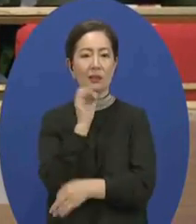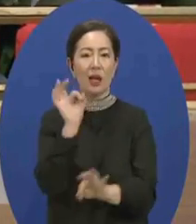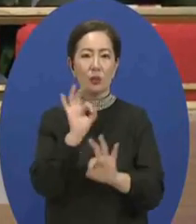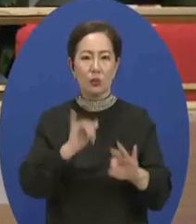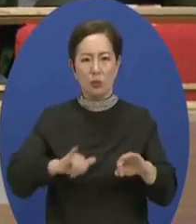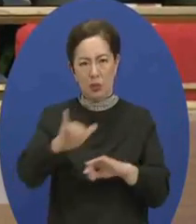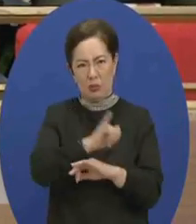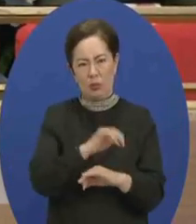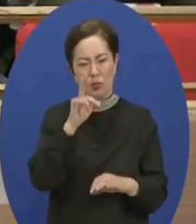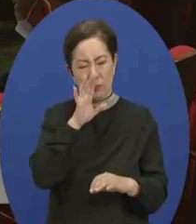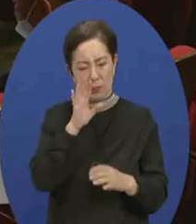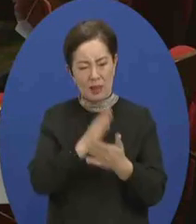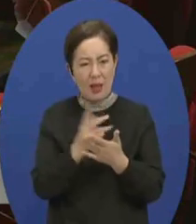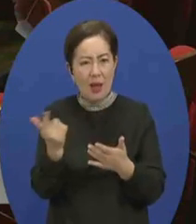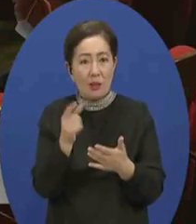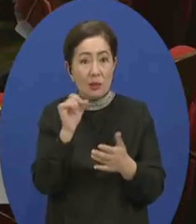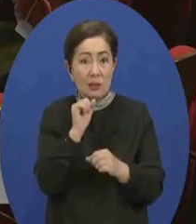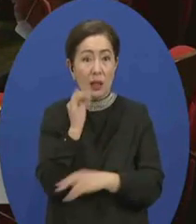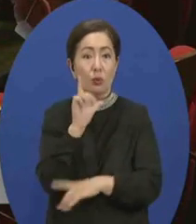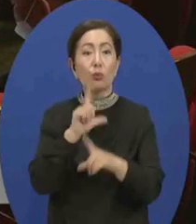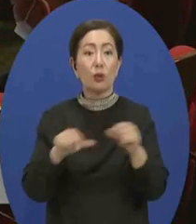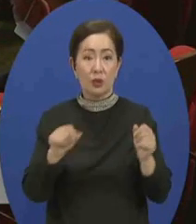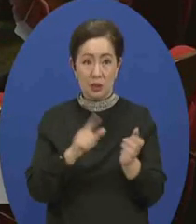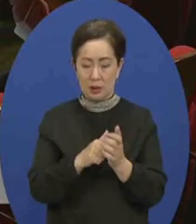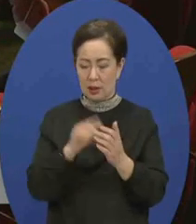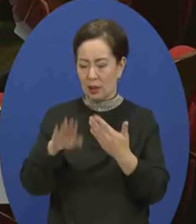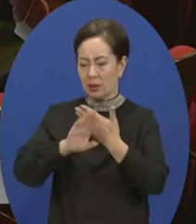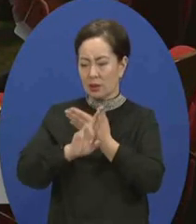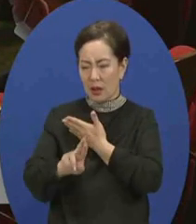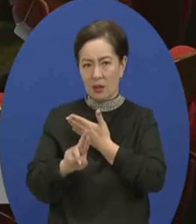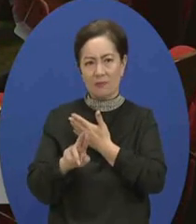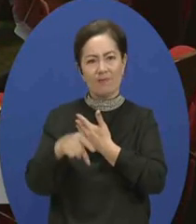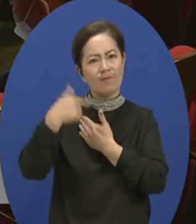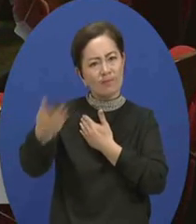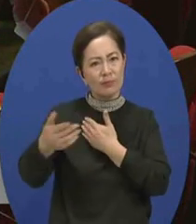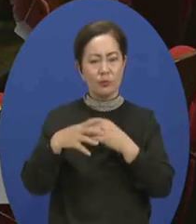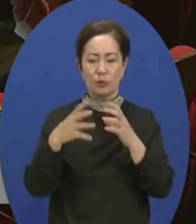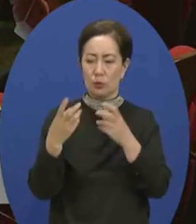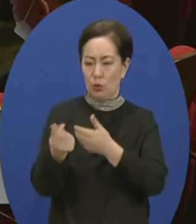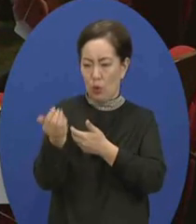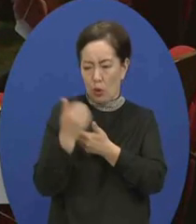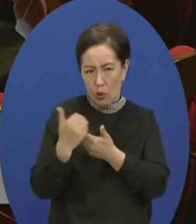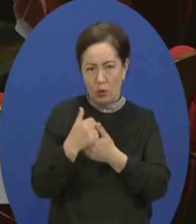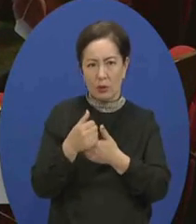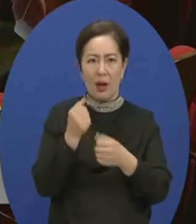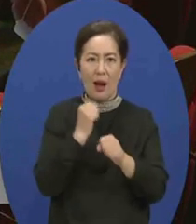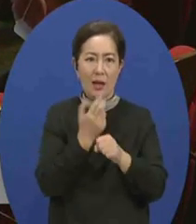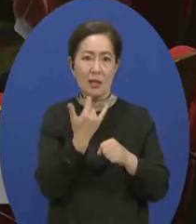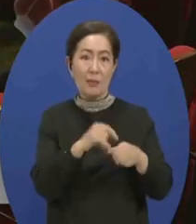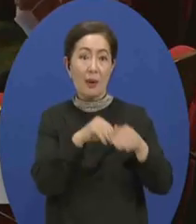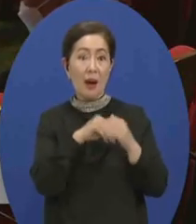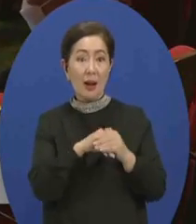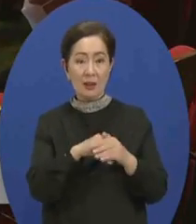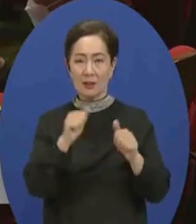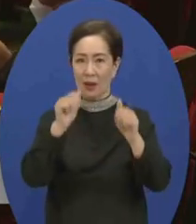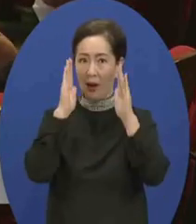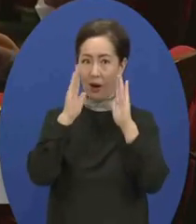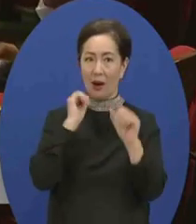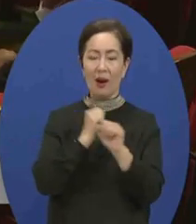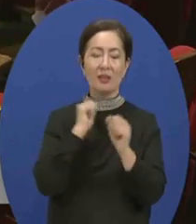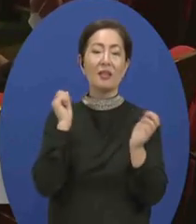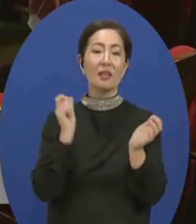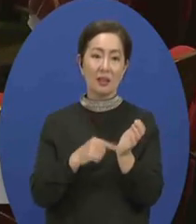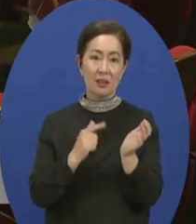үед орлого багтаа иргэдийн амжиргааг хамгаалах, ажлын байрыг хадгалах, шинээр бий болгоход онцгой анхаарч